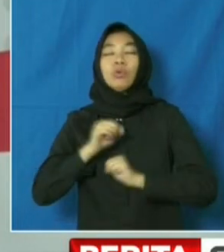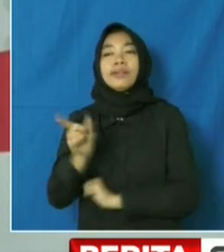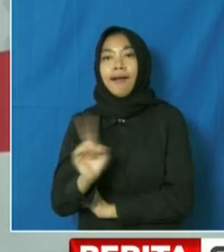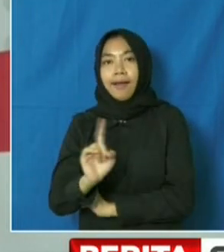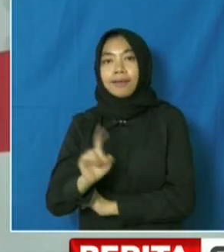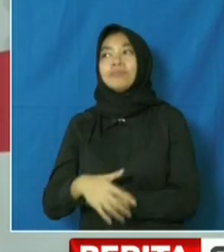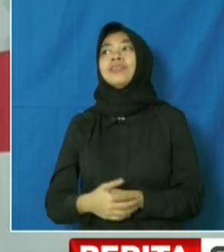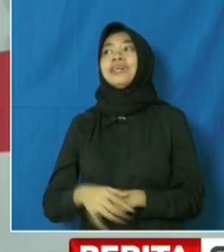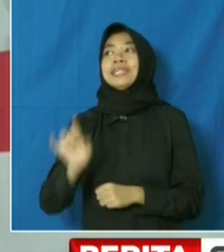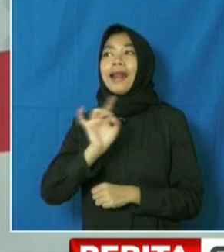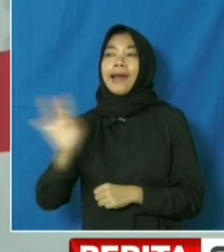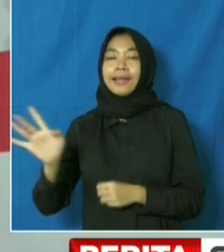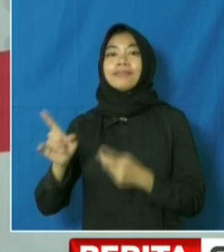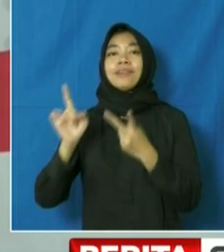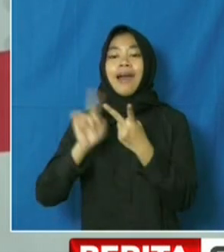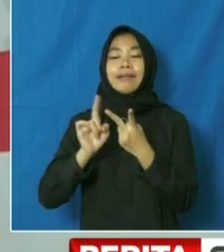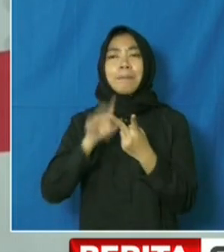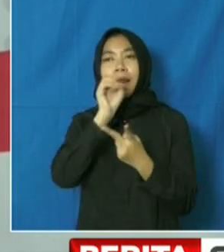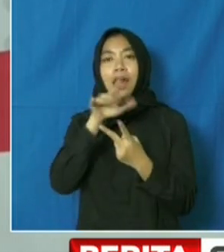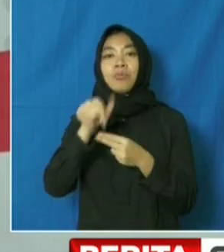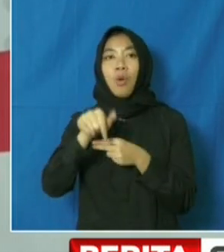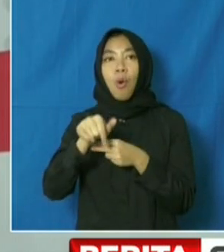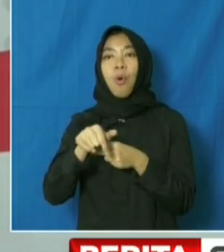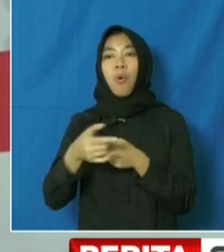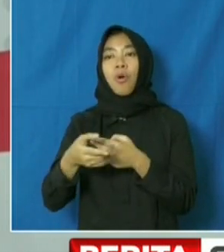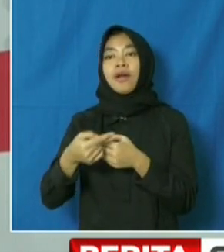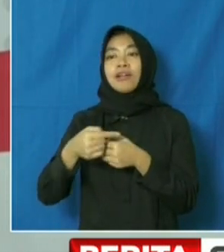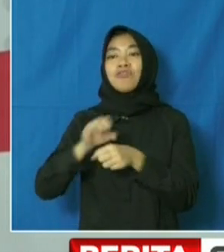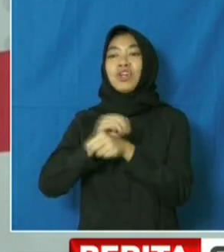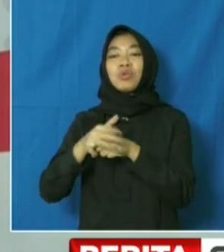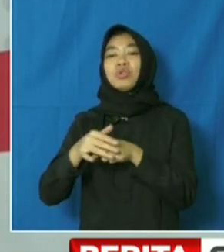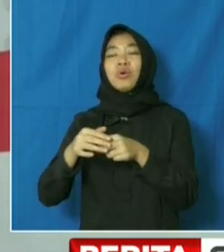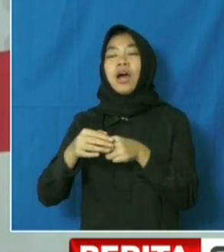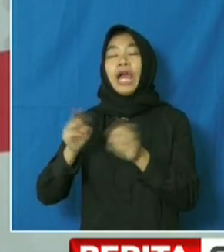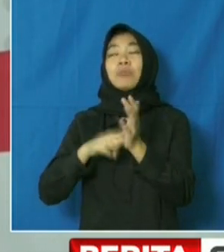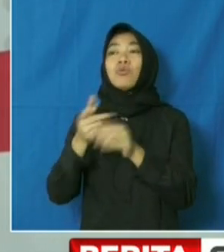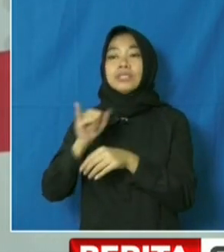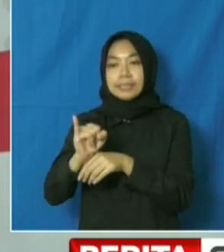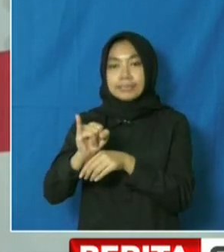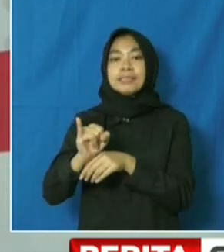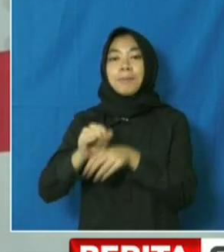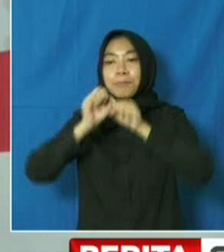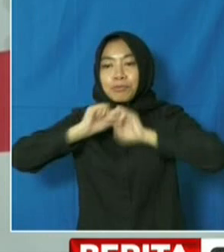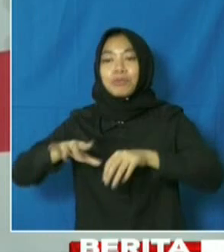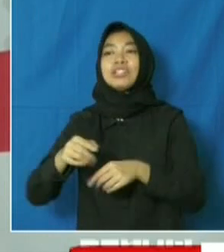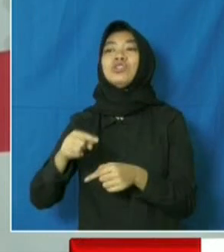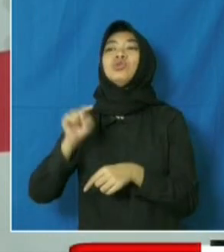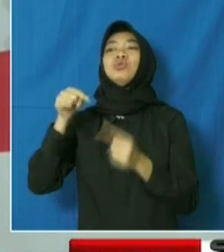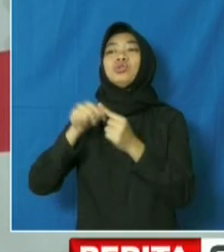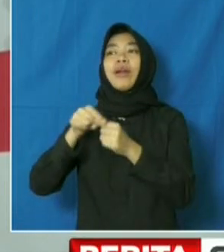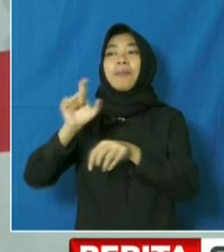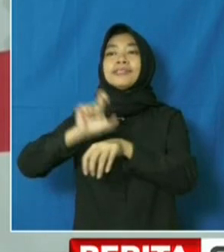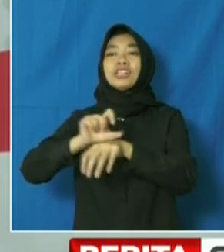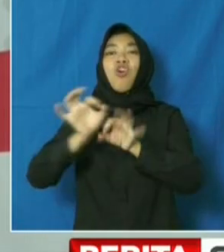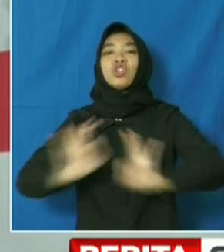ada yang menyangkut pautkan dengan konspirasi mengosongkan masjid bagaimana emui menyikapi hal ini Terima